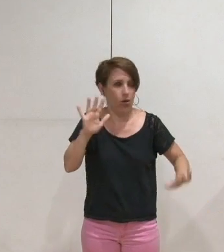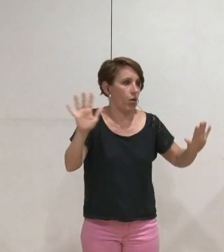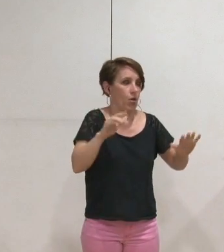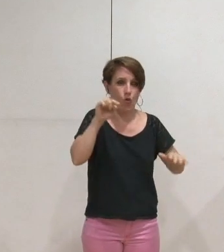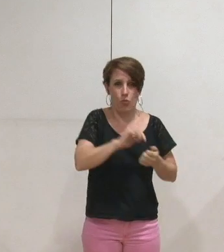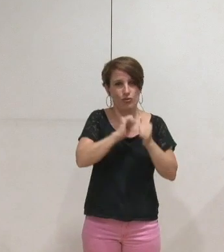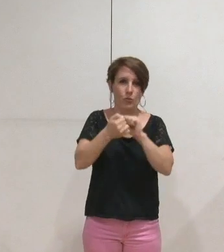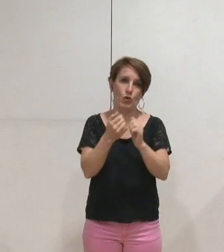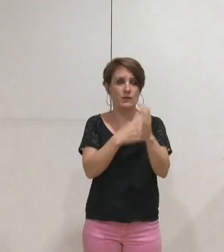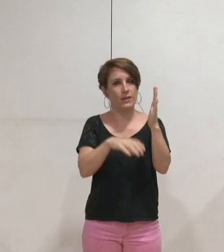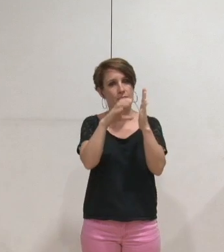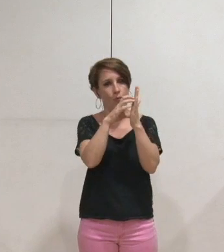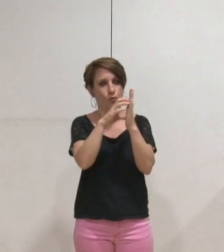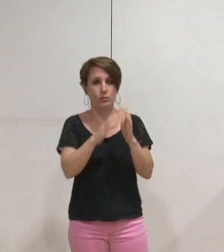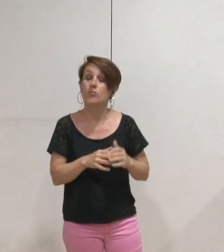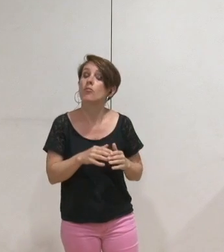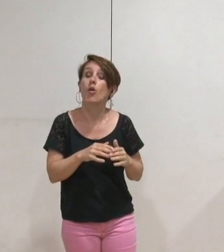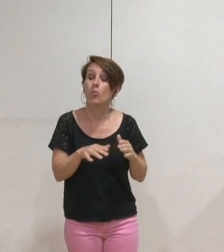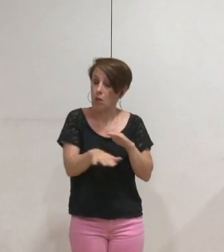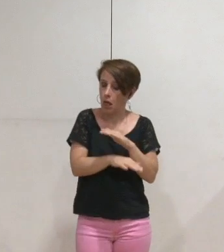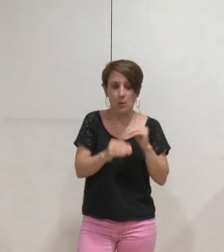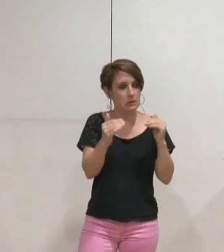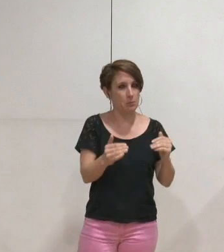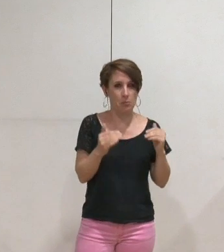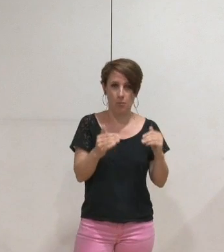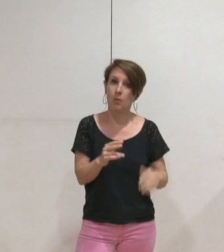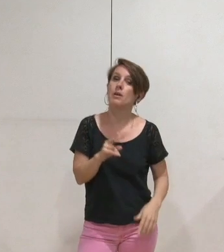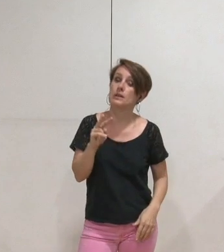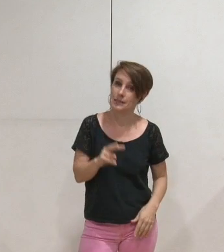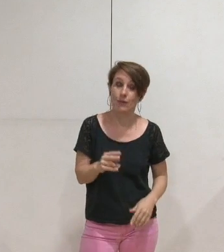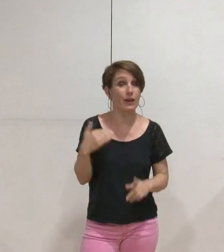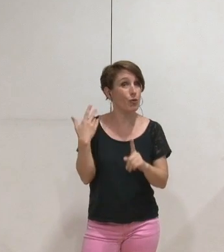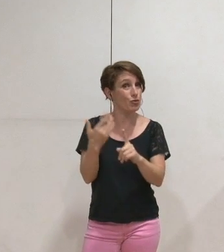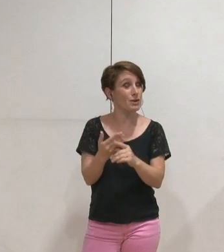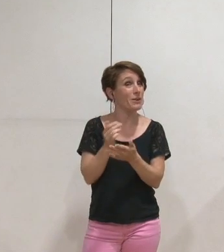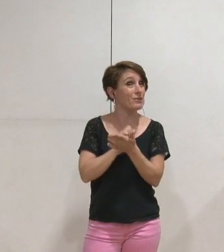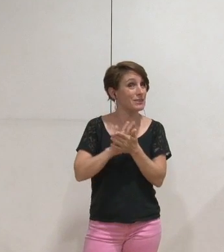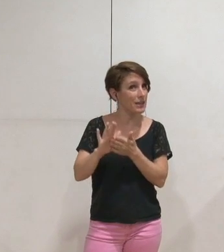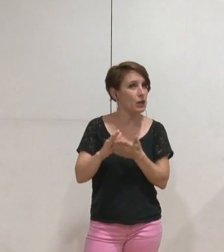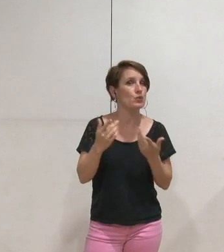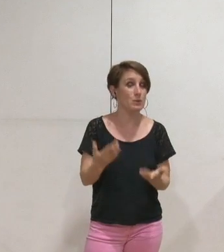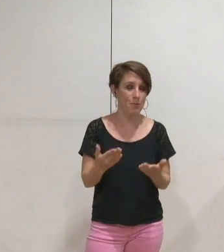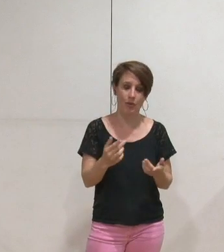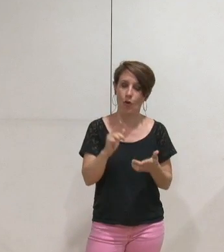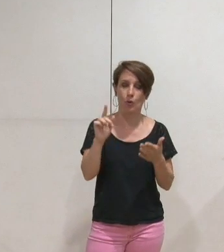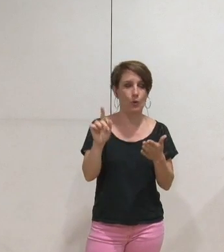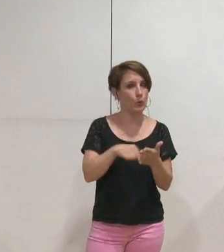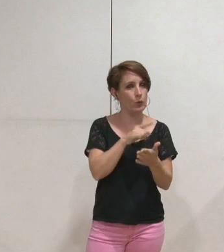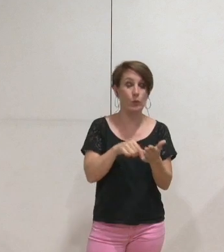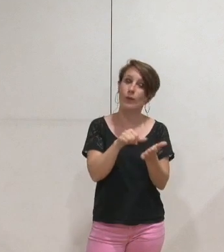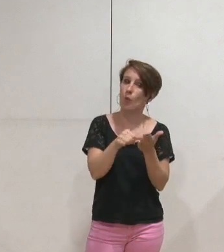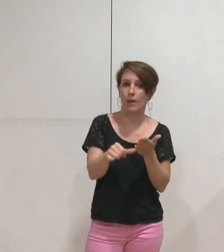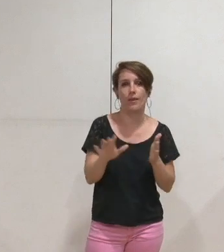la délibération pas le fond effectivement nous basculons en mode payant les rencontres du Cinéma de montagne pour une première raison c'est